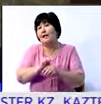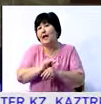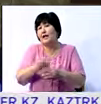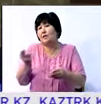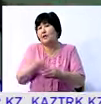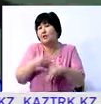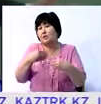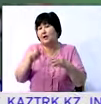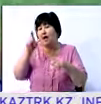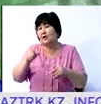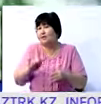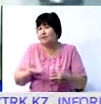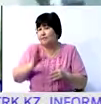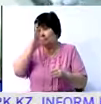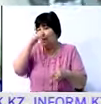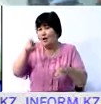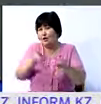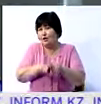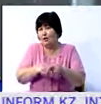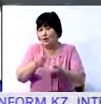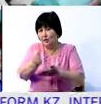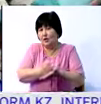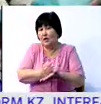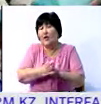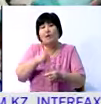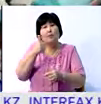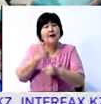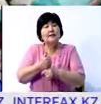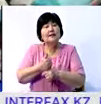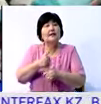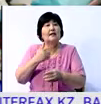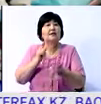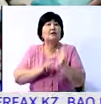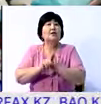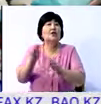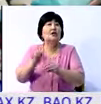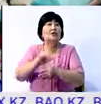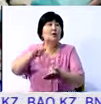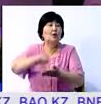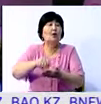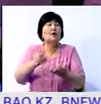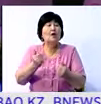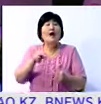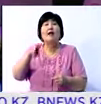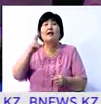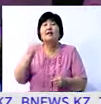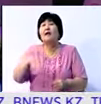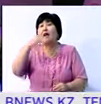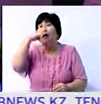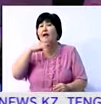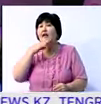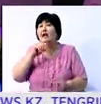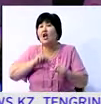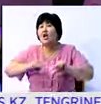білім адамзаттың қашауы деген қағиданы берік ұстанады. Басты кезекке тәрбиені қоятындықтары сондықтан лицейде әкелер кеңес жұмыс